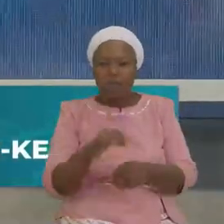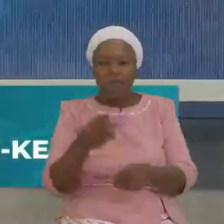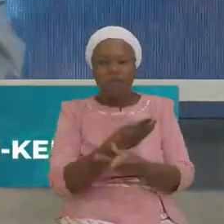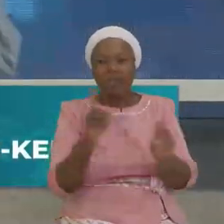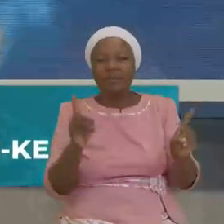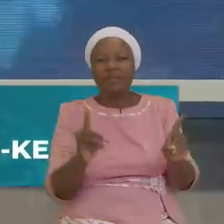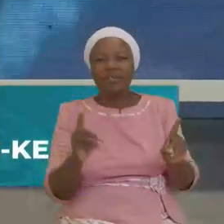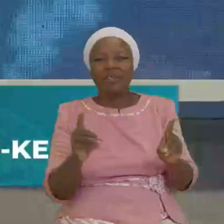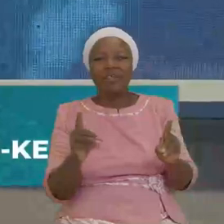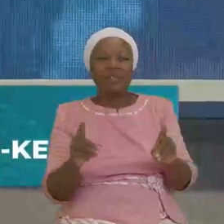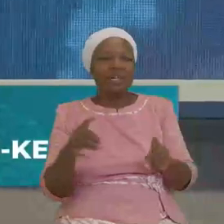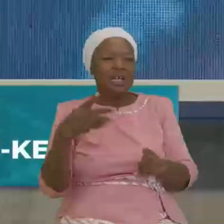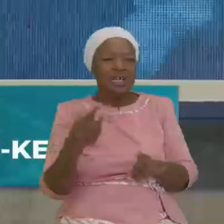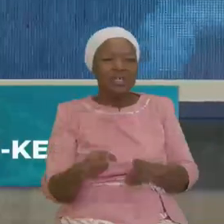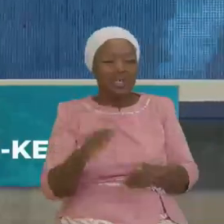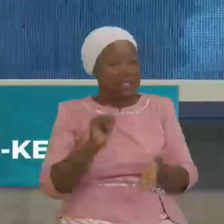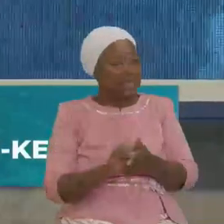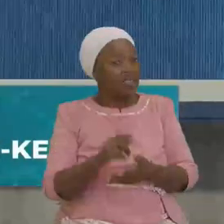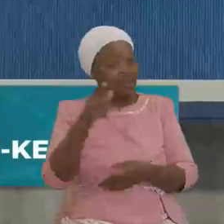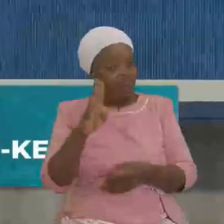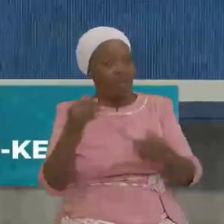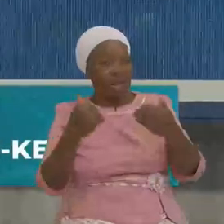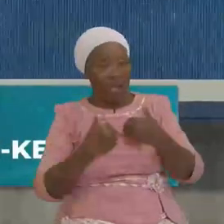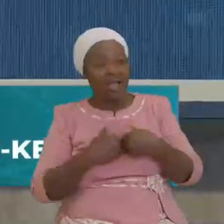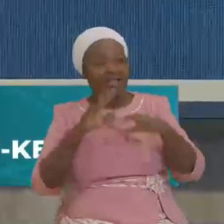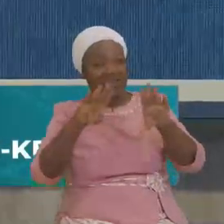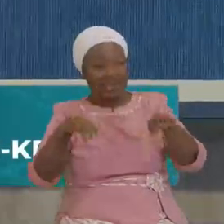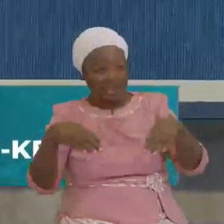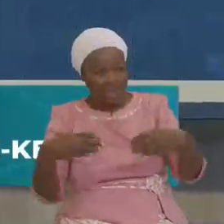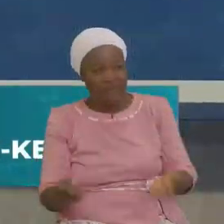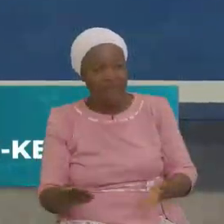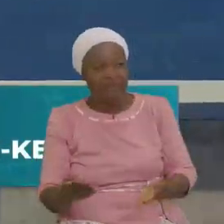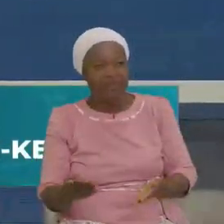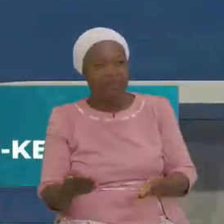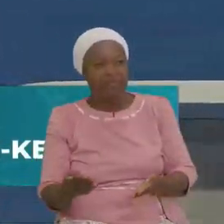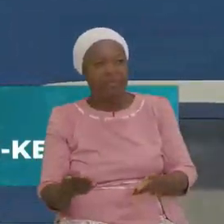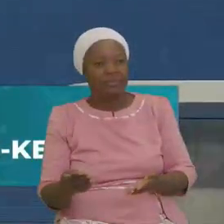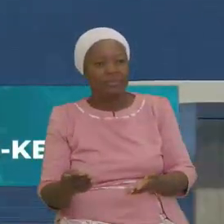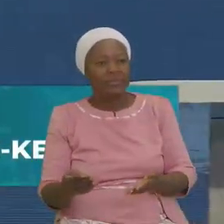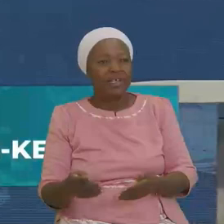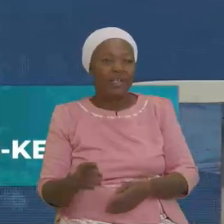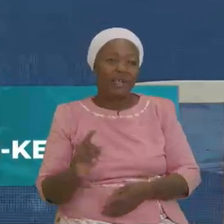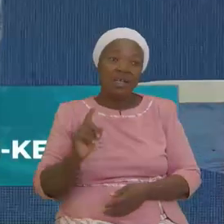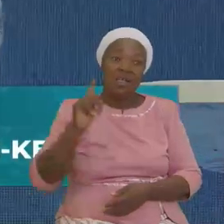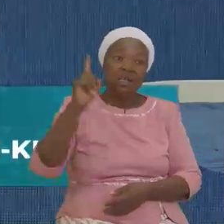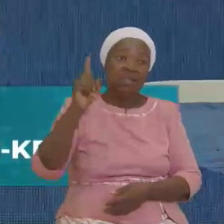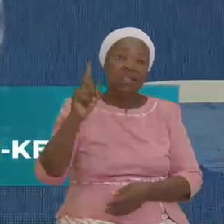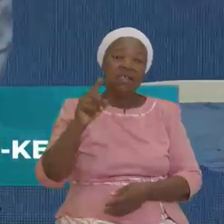la promesse de la guérison, la promesse de la délivrance que Dieu a